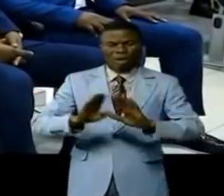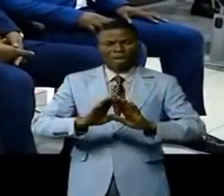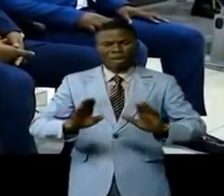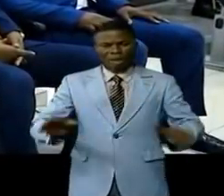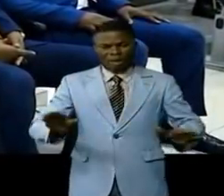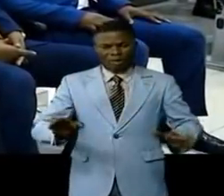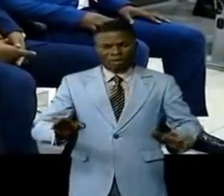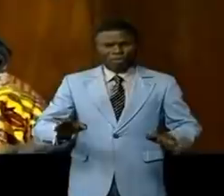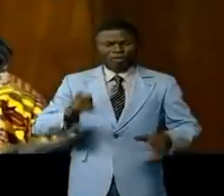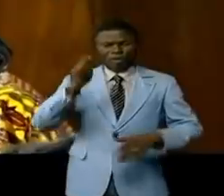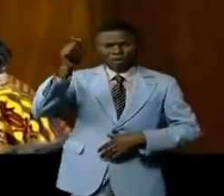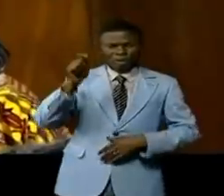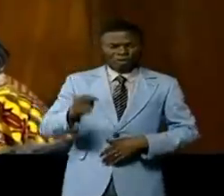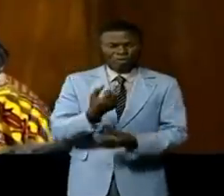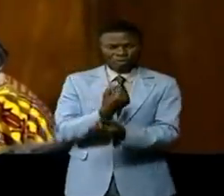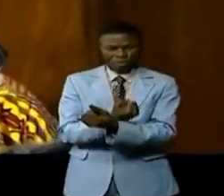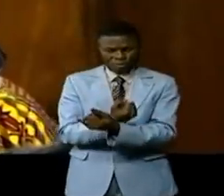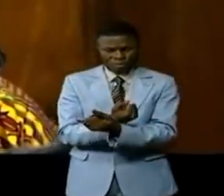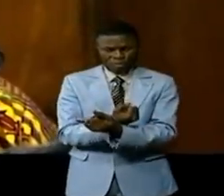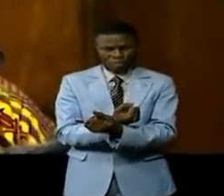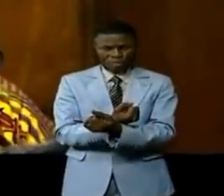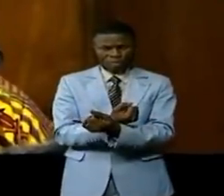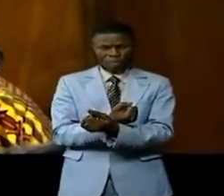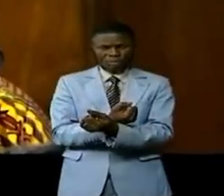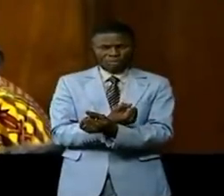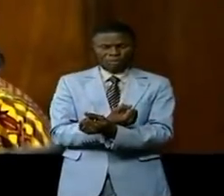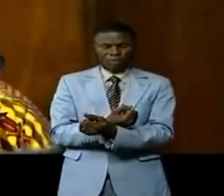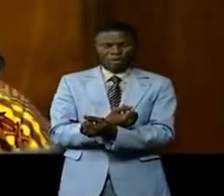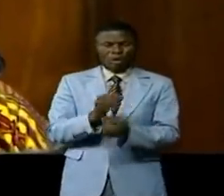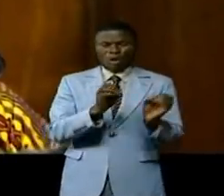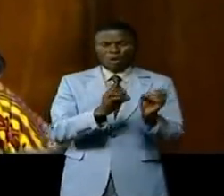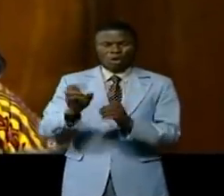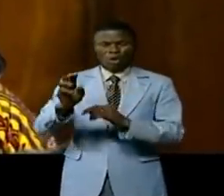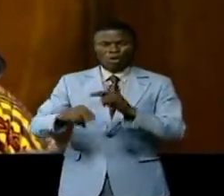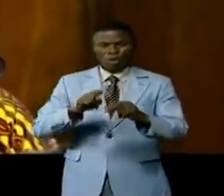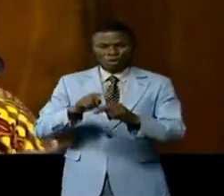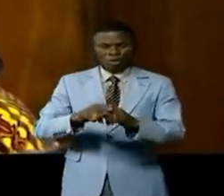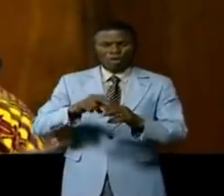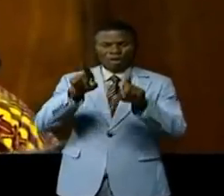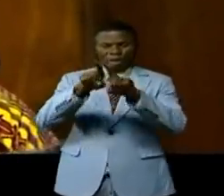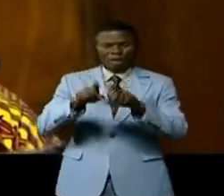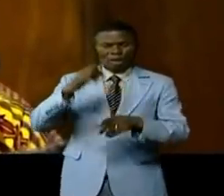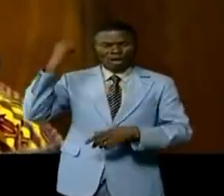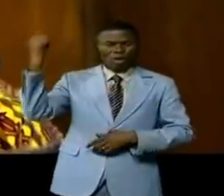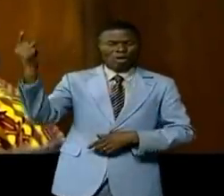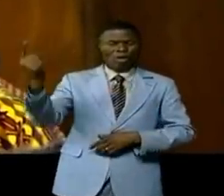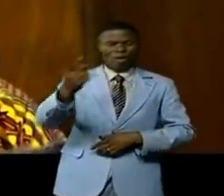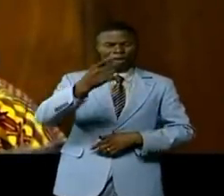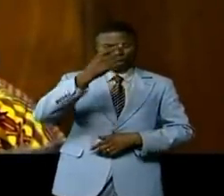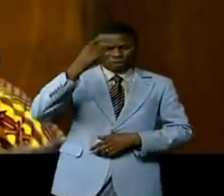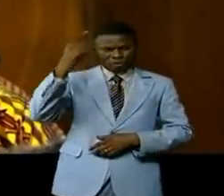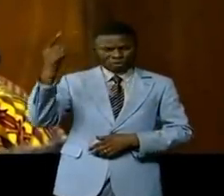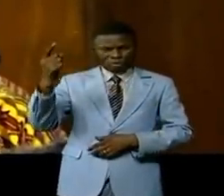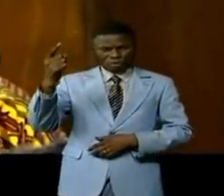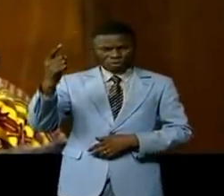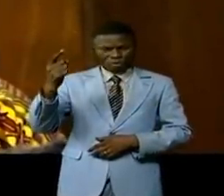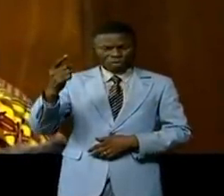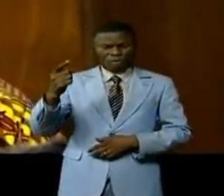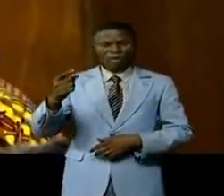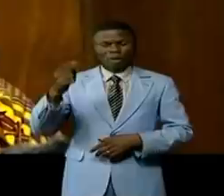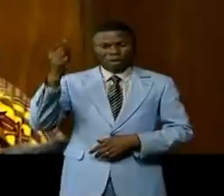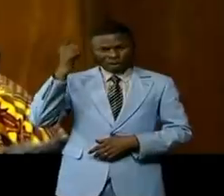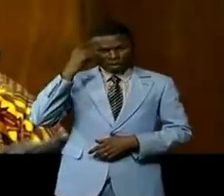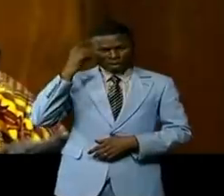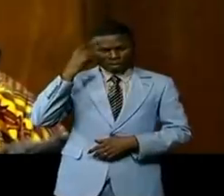capacités. Dans le respect des normes nationales, internationales, et des droits de